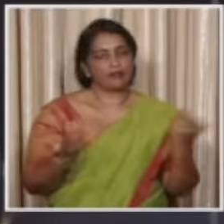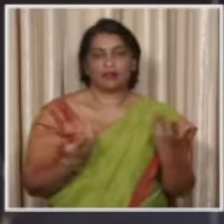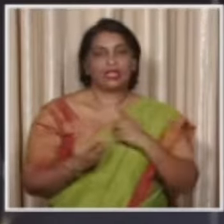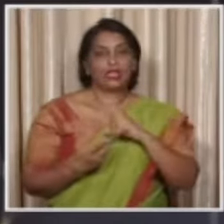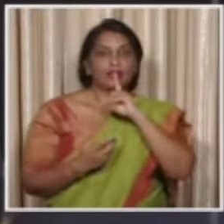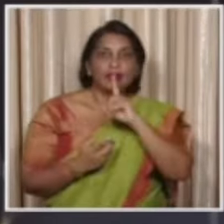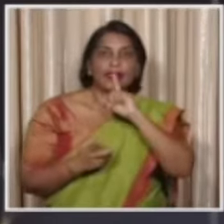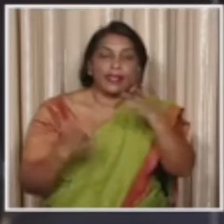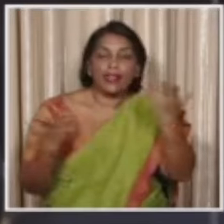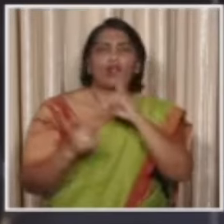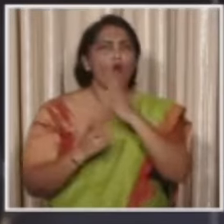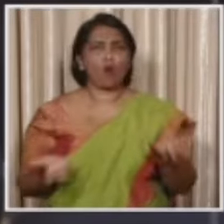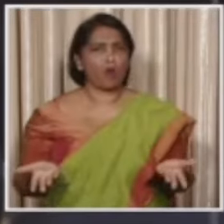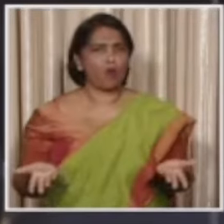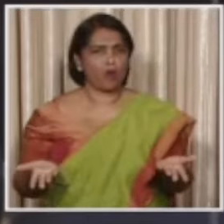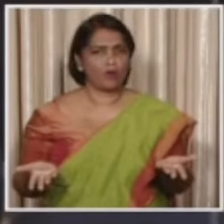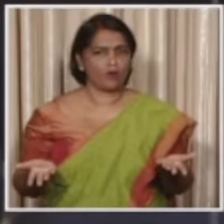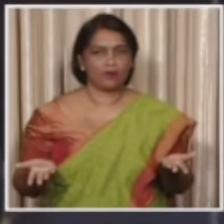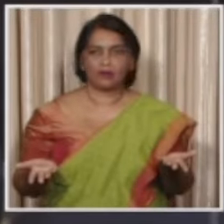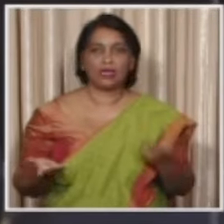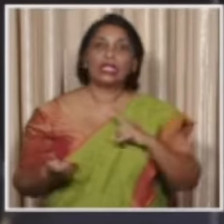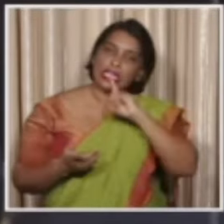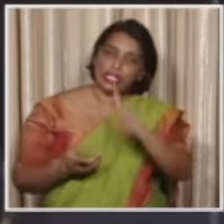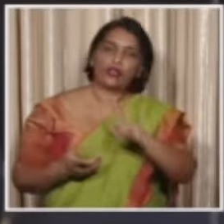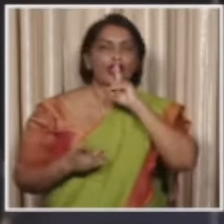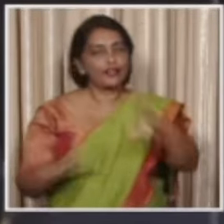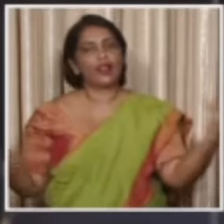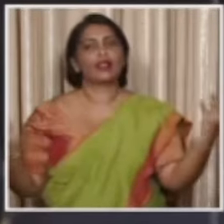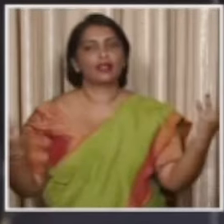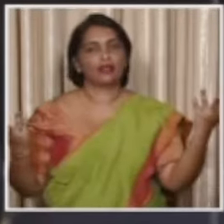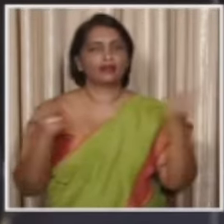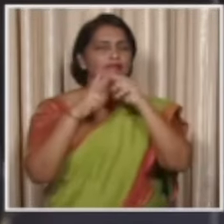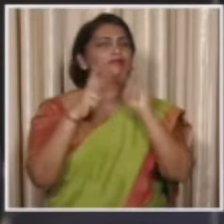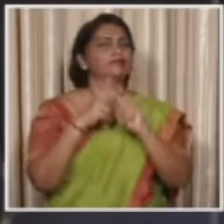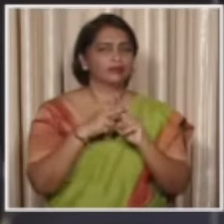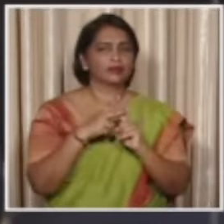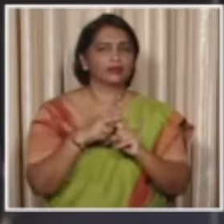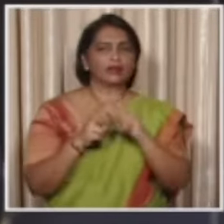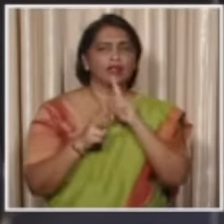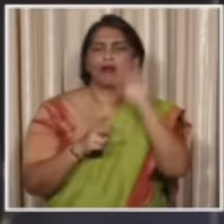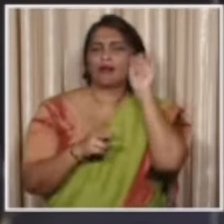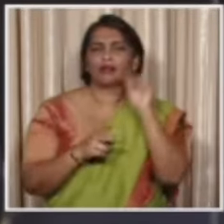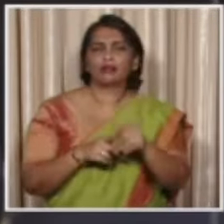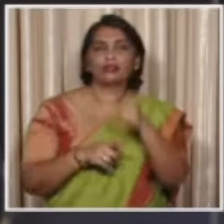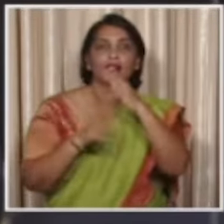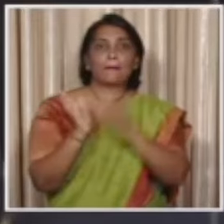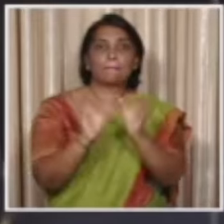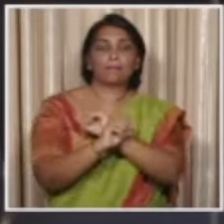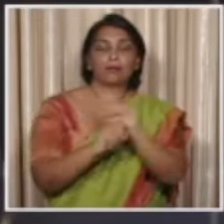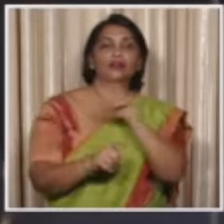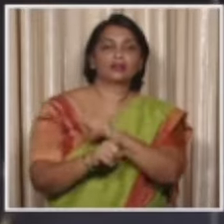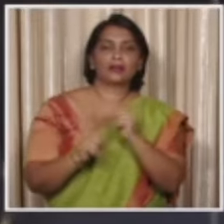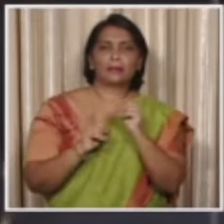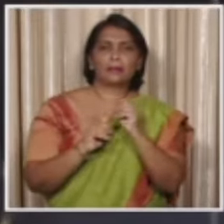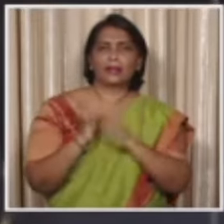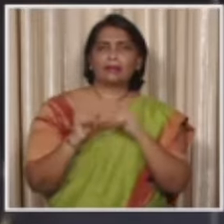නොකියා කියන්නේ කොහොමද ගරු කතානායකතුමා? කිව්වනම් කිව්වා, කිව්වේ නැත්තම් කිව්වේ නැහැ. අහලා බලන්න. එයා ප්‍රෙස් එකක් තියලා කියනවා PMD එකේද